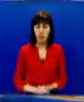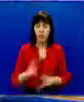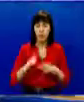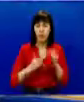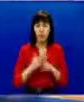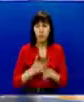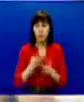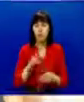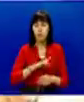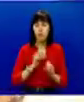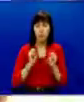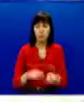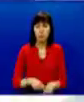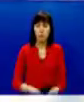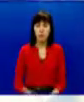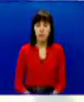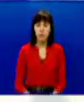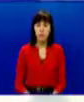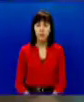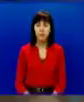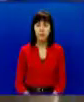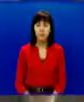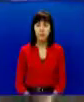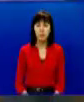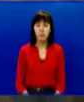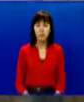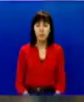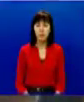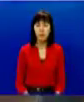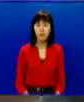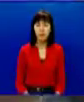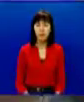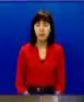іштеңге болмайды. Гүлсанат Қалымырзақ, Забай Құралбаев, Олжас Байтуов, оңтүстік ақпарат.